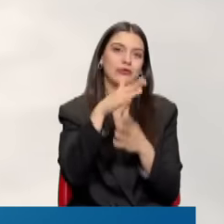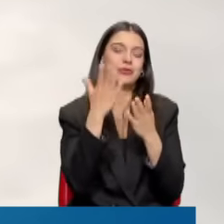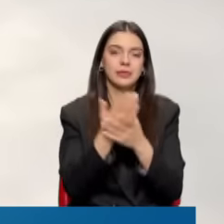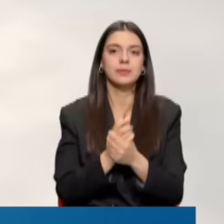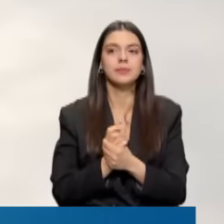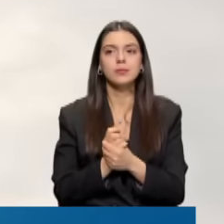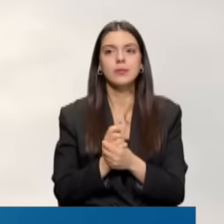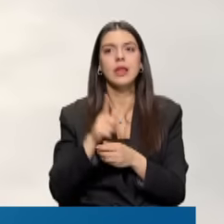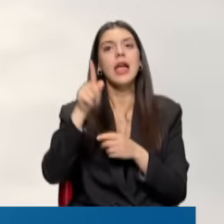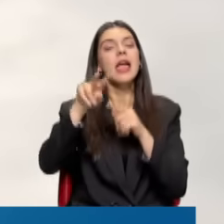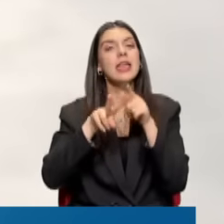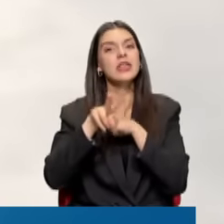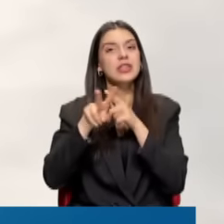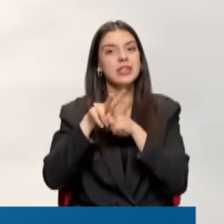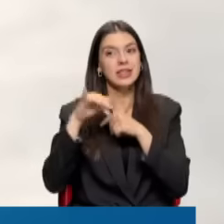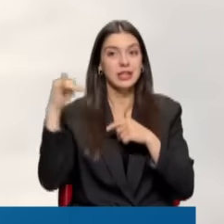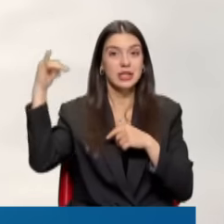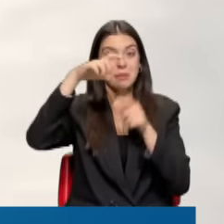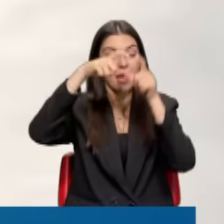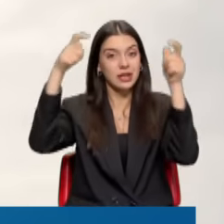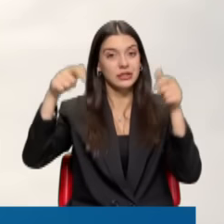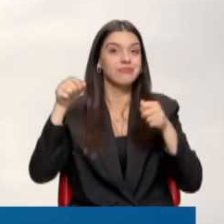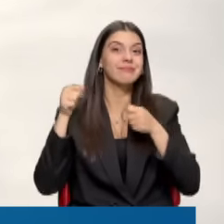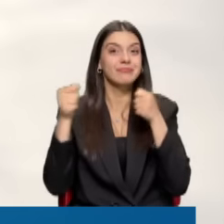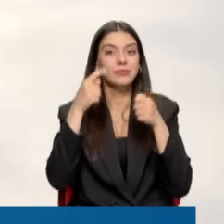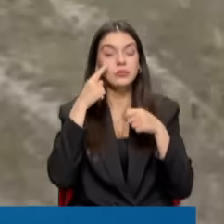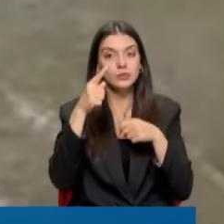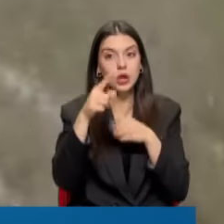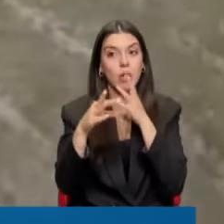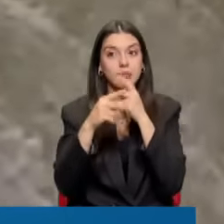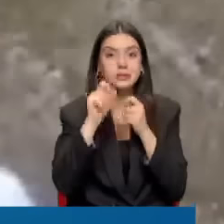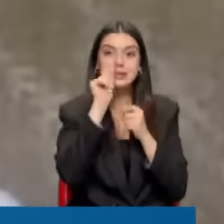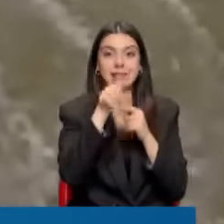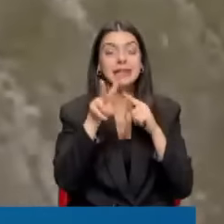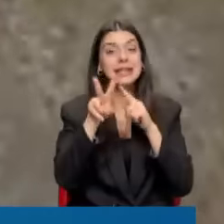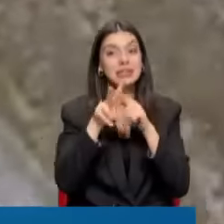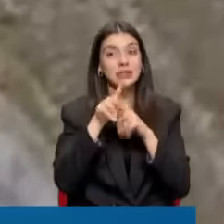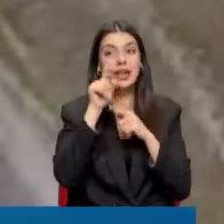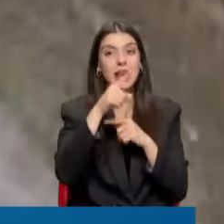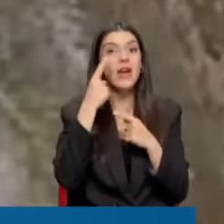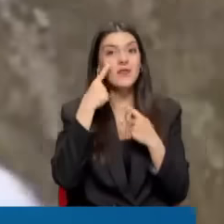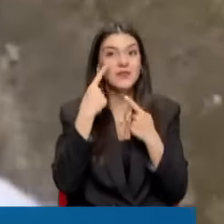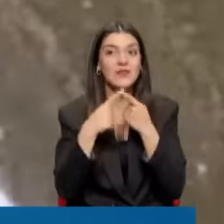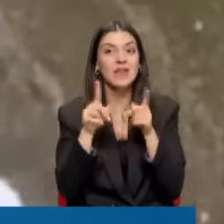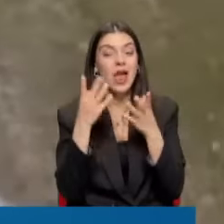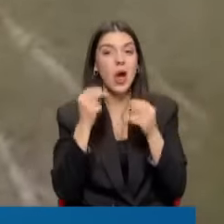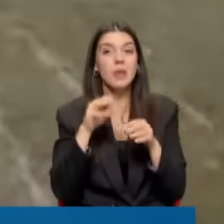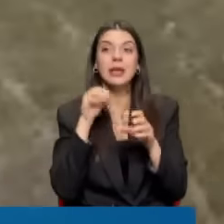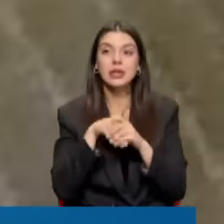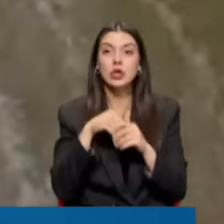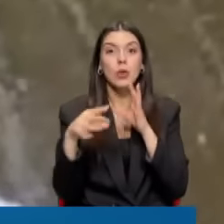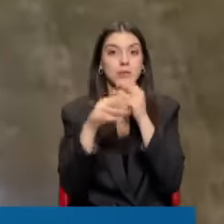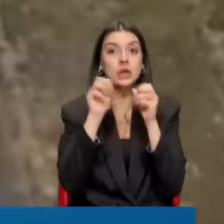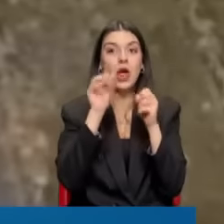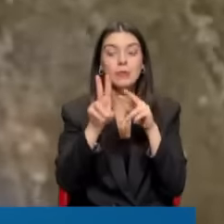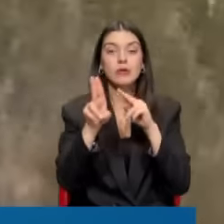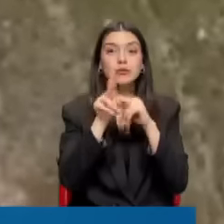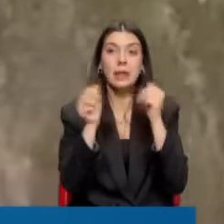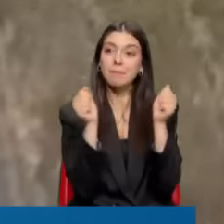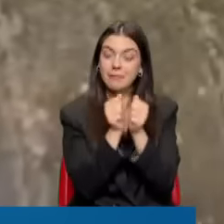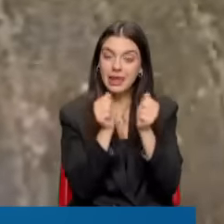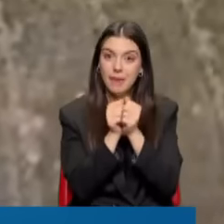paraşütü pilotu Ali Öztürk Unesco'nun müzik şehri olarak tanıdığı Kırşehir'de Farkındalık yaratmak amacıyla müzik öğretmeni olan kuzeni Yavuz